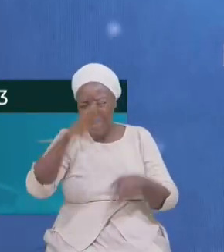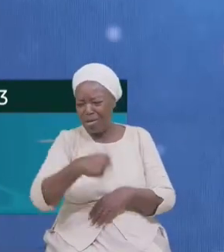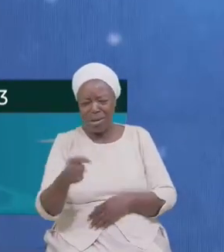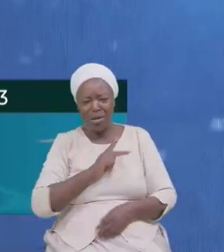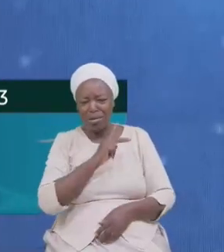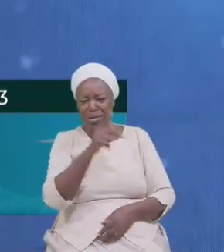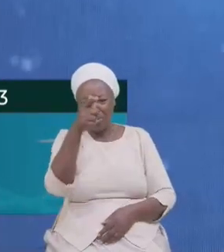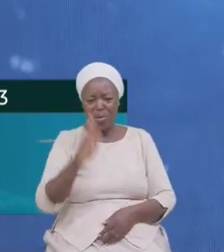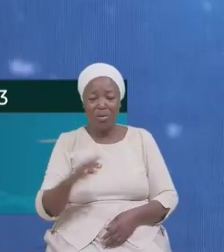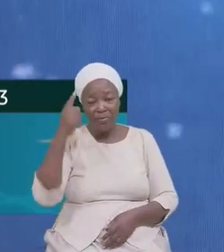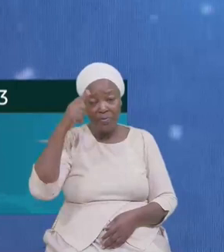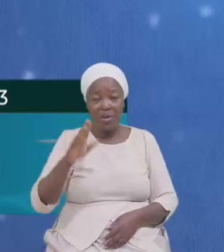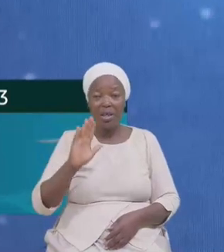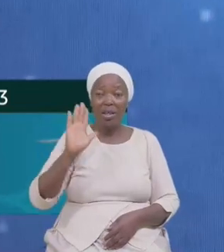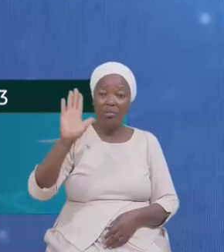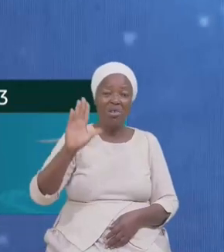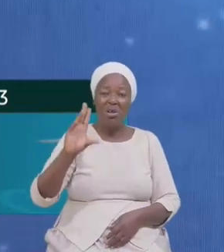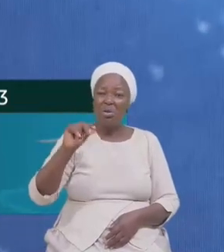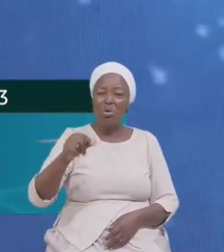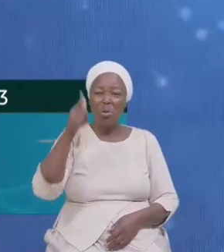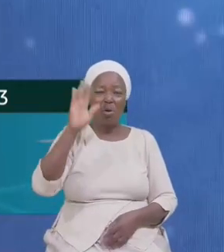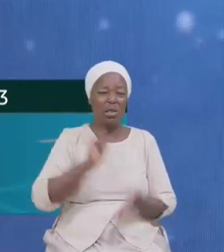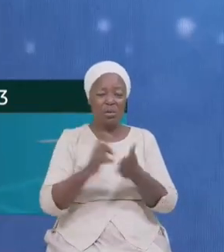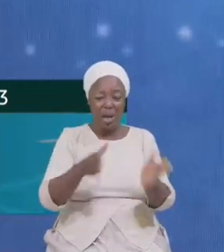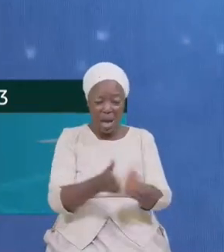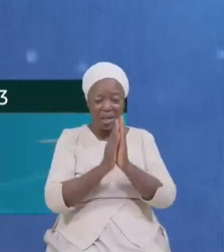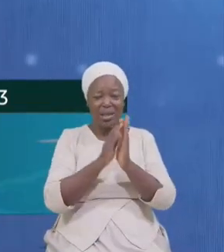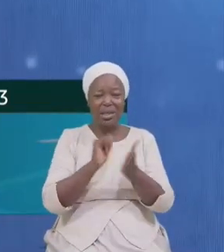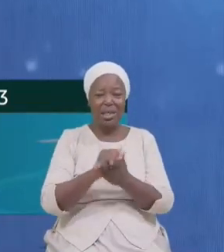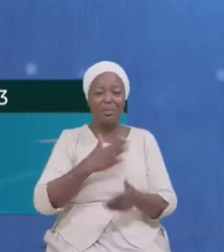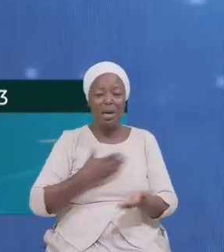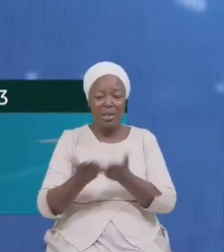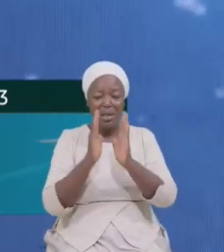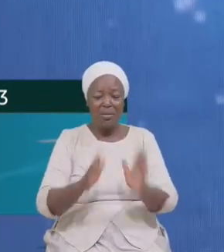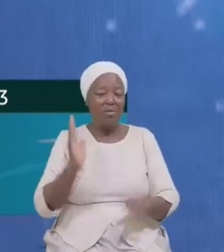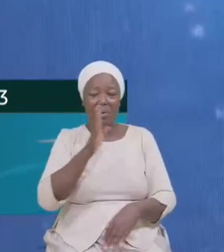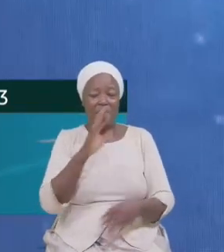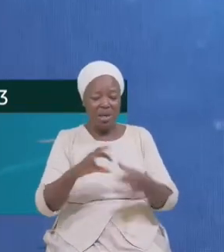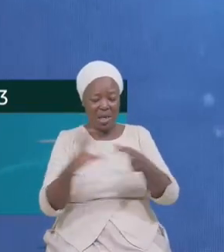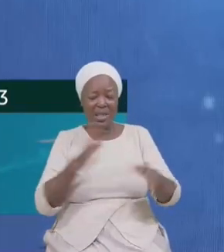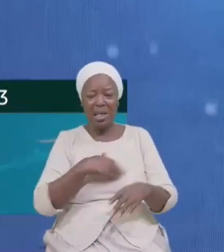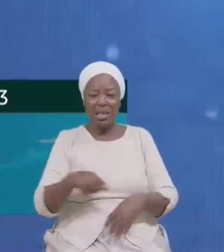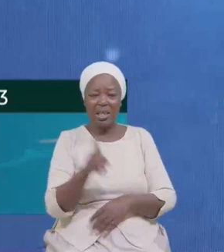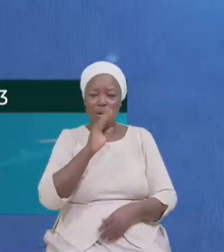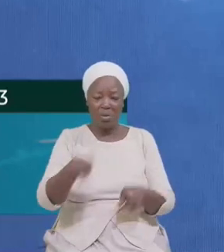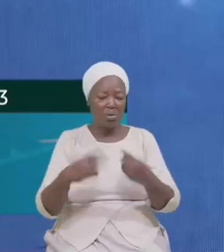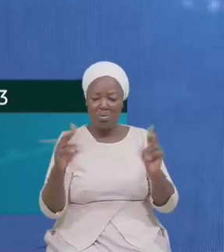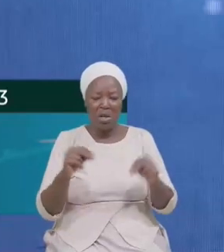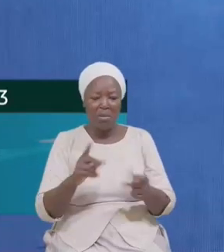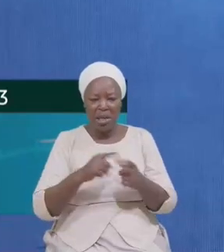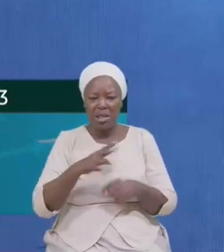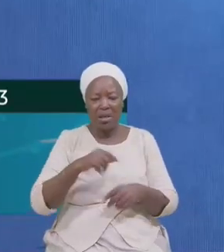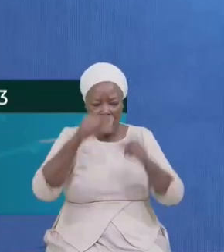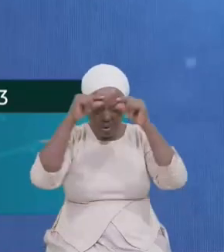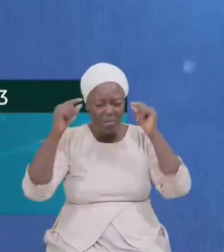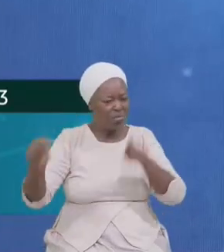n'y a pas un Dieu qui va exiger que mes esclaves soient libérés et partent. Il a dit, Moïse, quitte ma